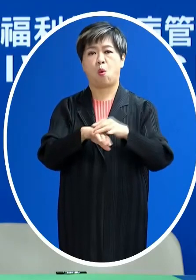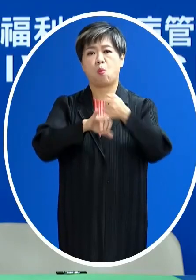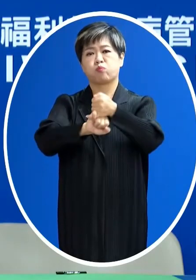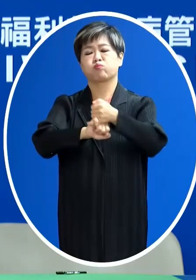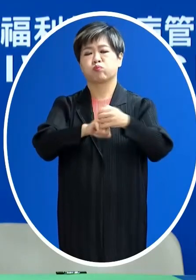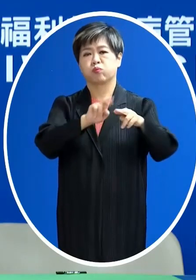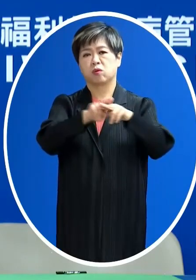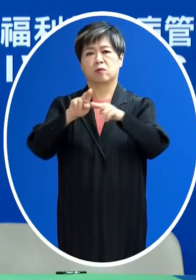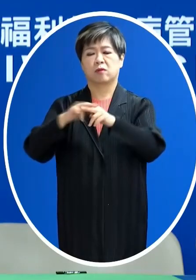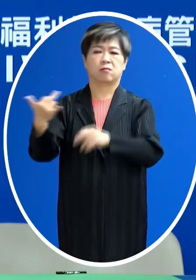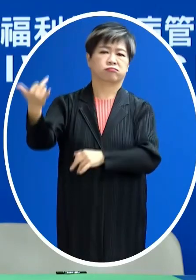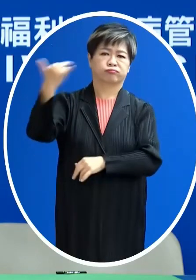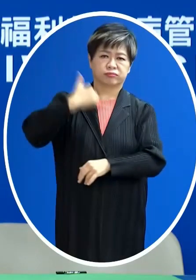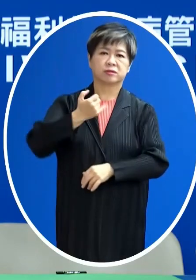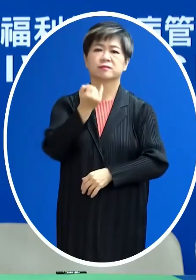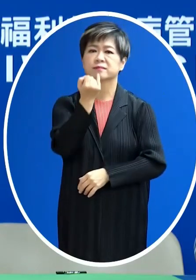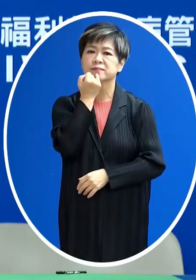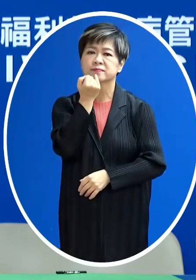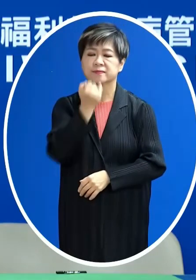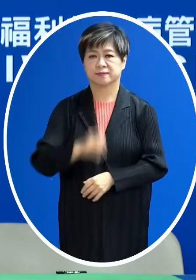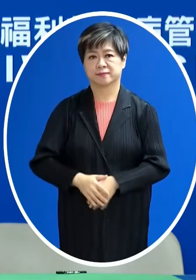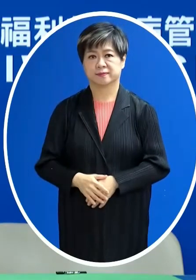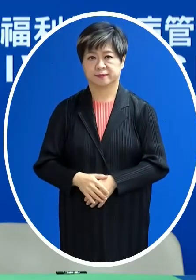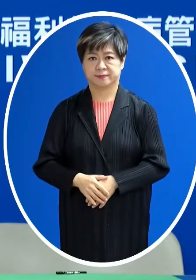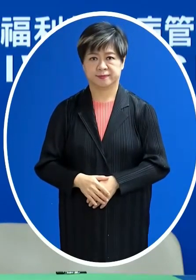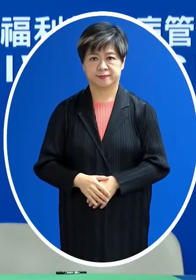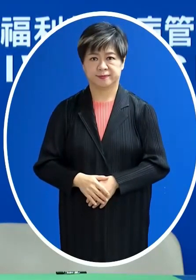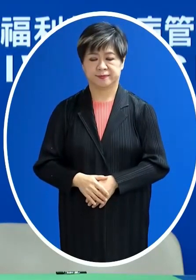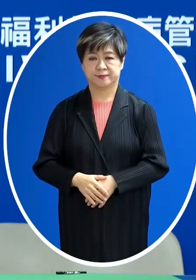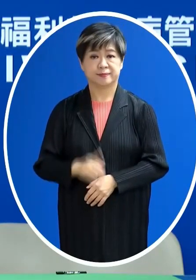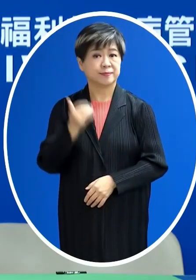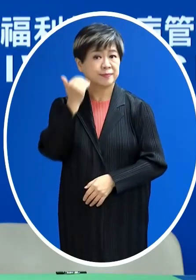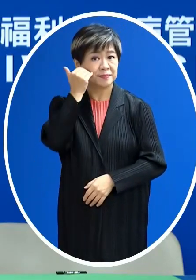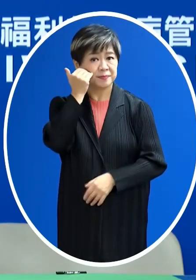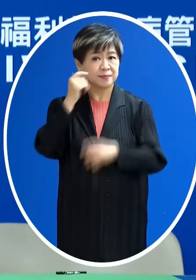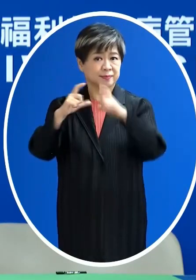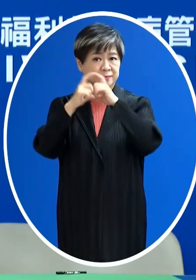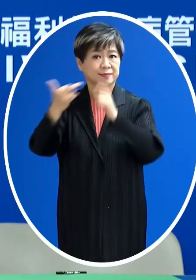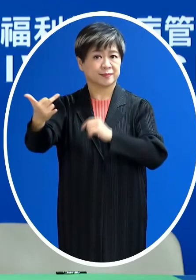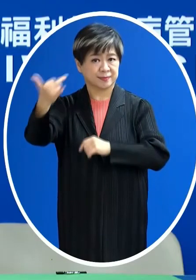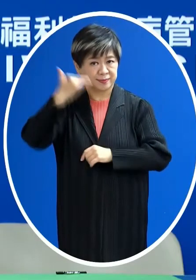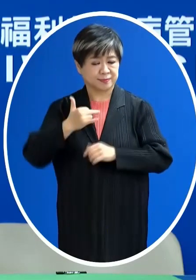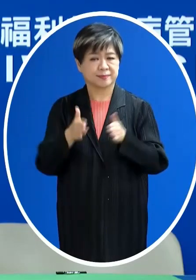搭乘这个飞机回来、哦、那所以我想目前如果要返台的话，